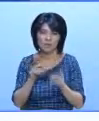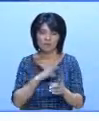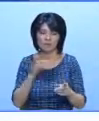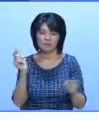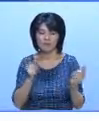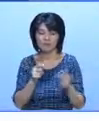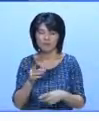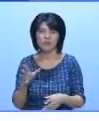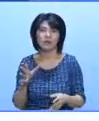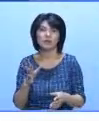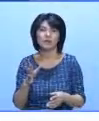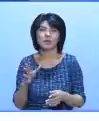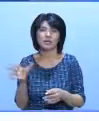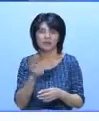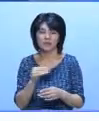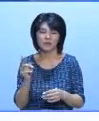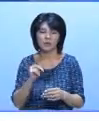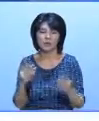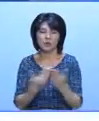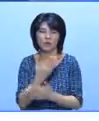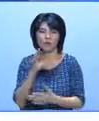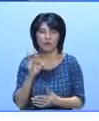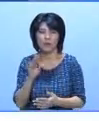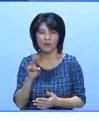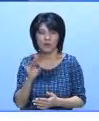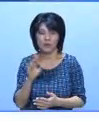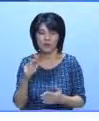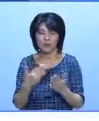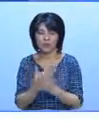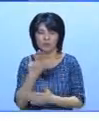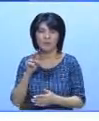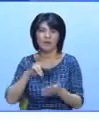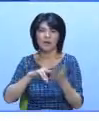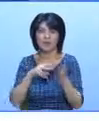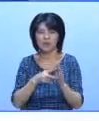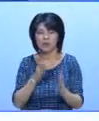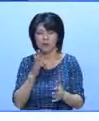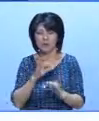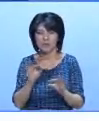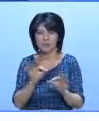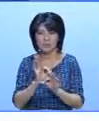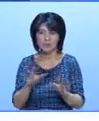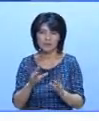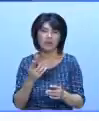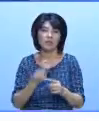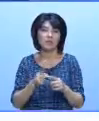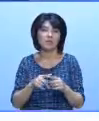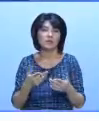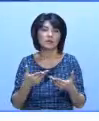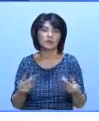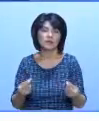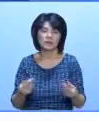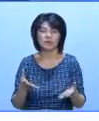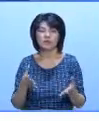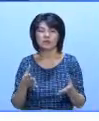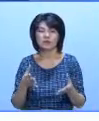беру жүйесіндегі жаңашылықтар мен жаңартылған оқыту үлгісін талқыланды. Сонымен қатар мұғалімдер қауымы оқыту жүйесіне бірқатар